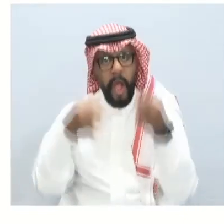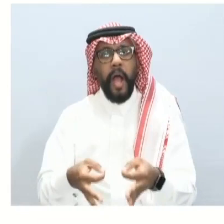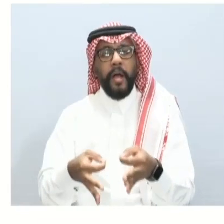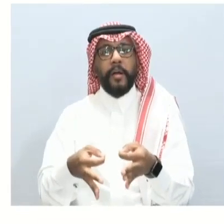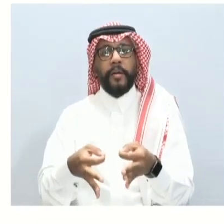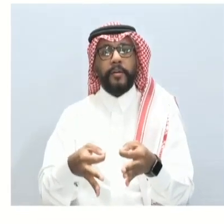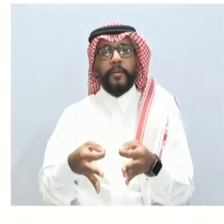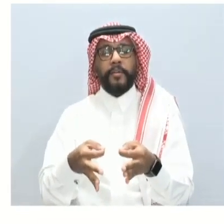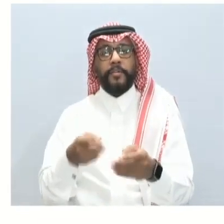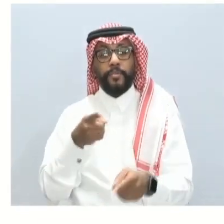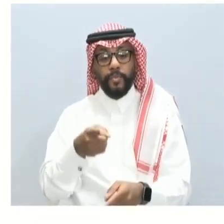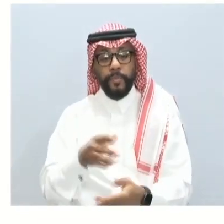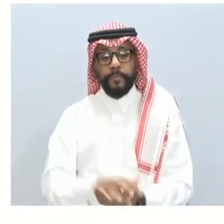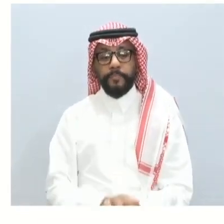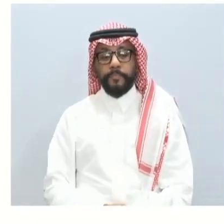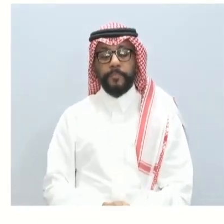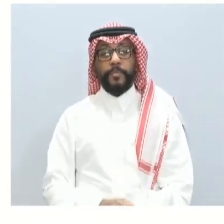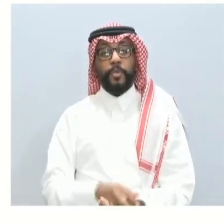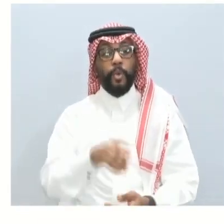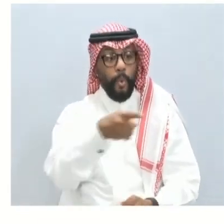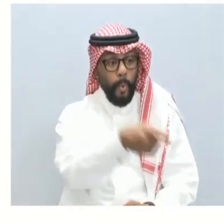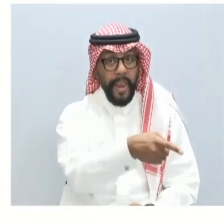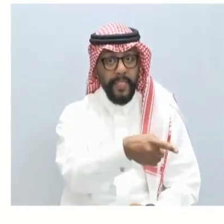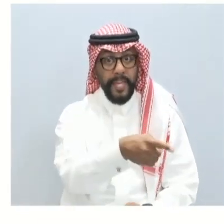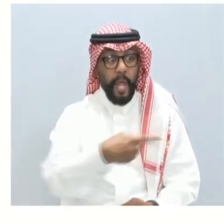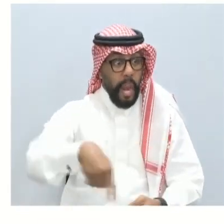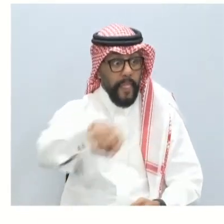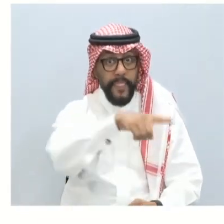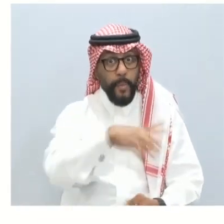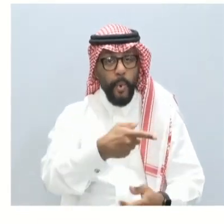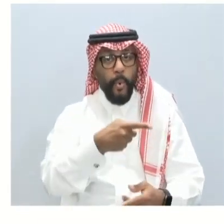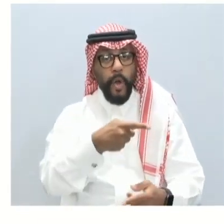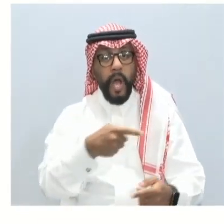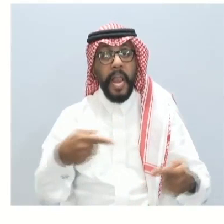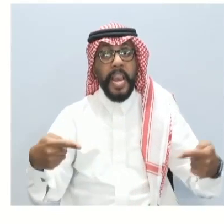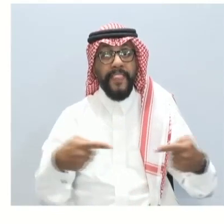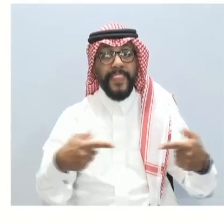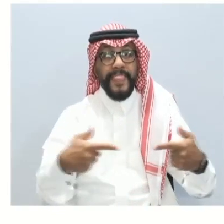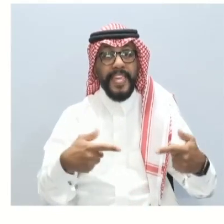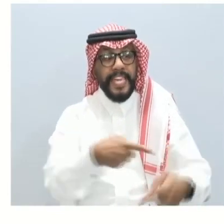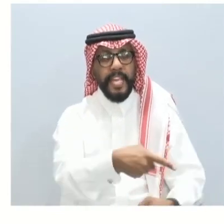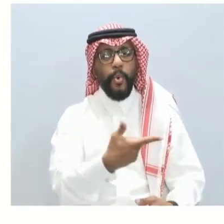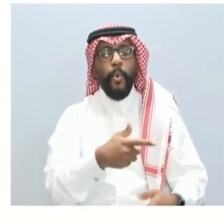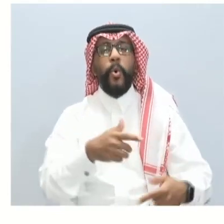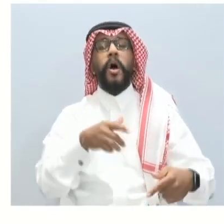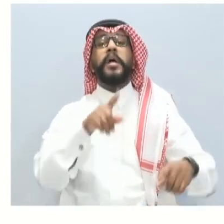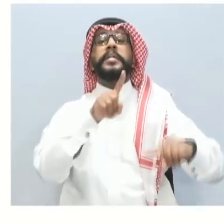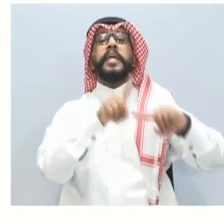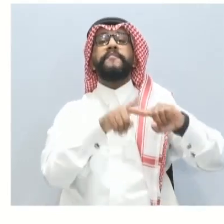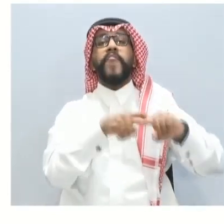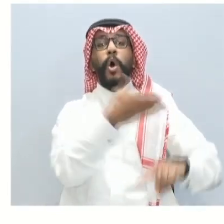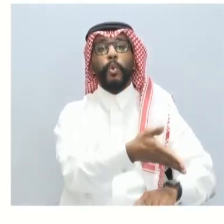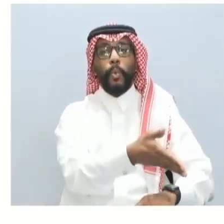مسمى والذين كفروا قال كفروا ثم قال بعدها عما